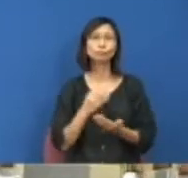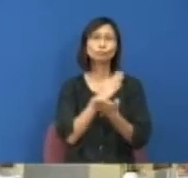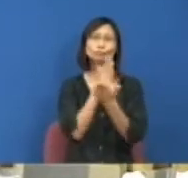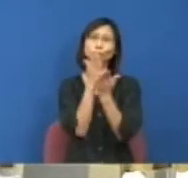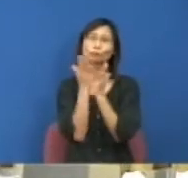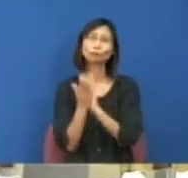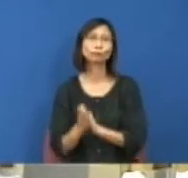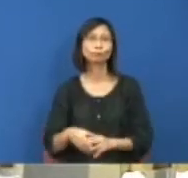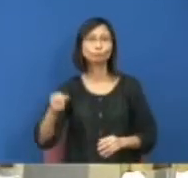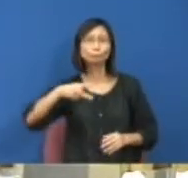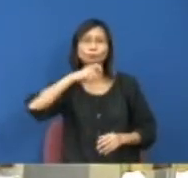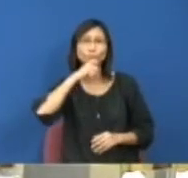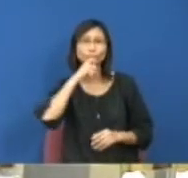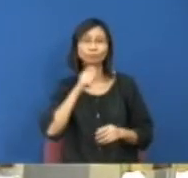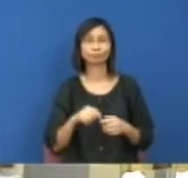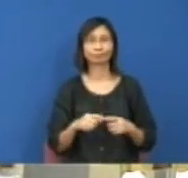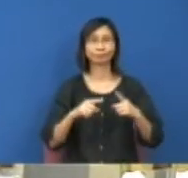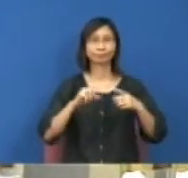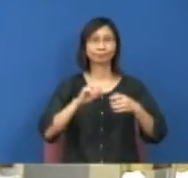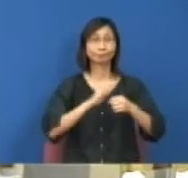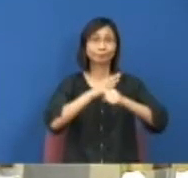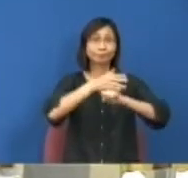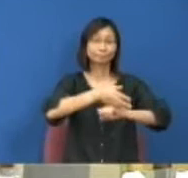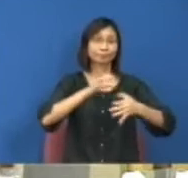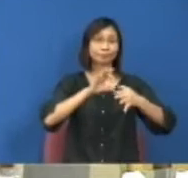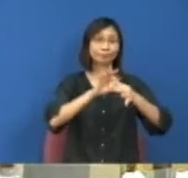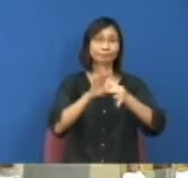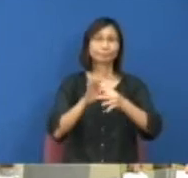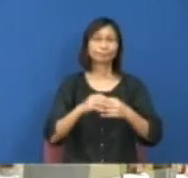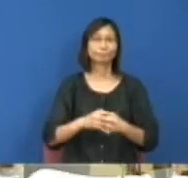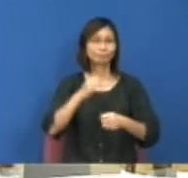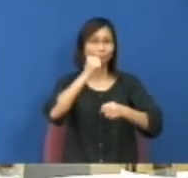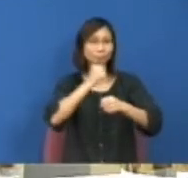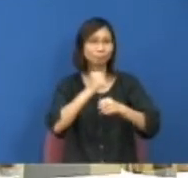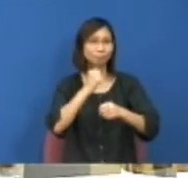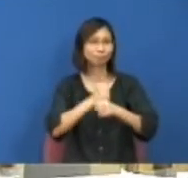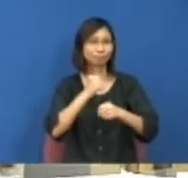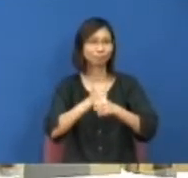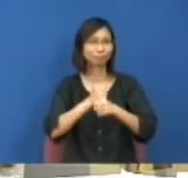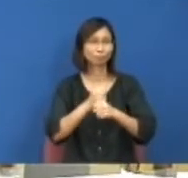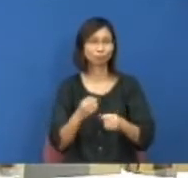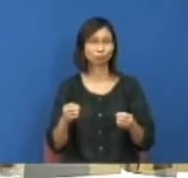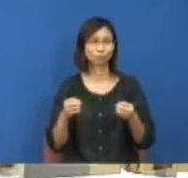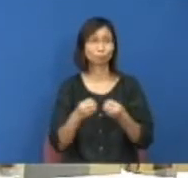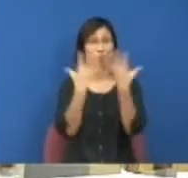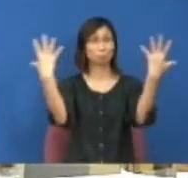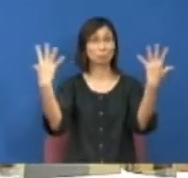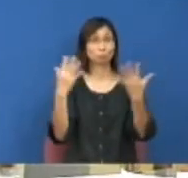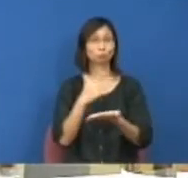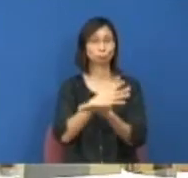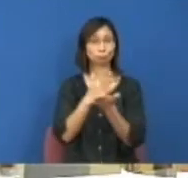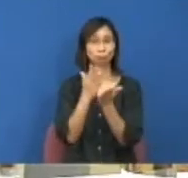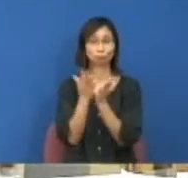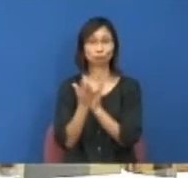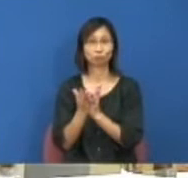一些出一些如何製作汽油彈、燃燒彈、木棍、炮仗